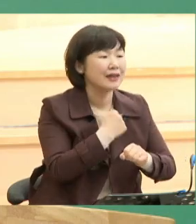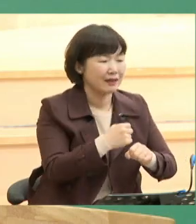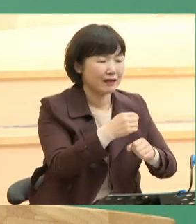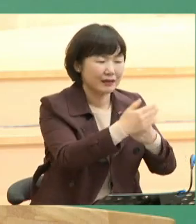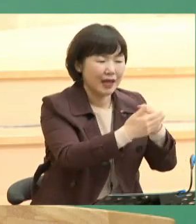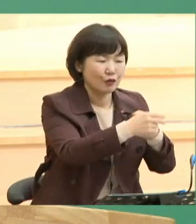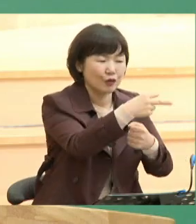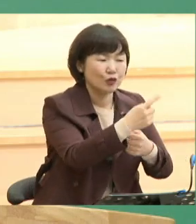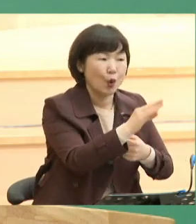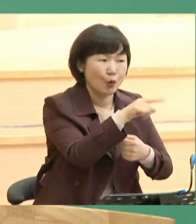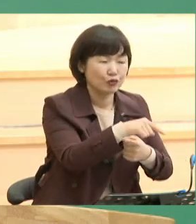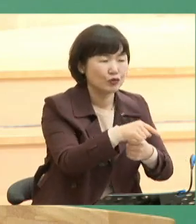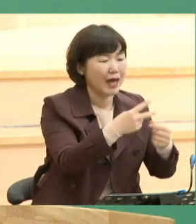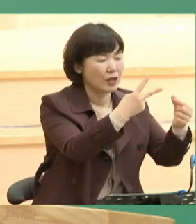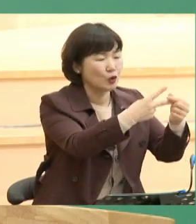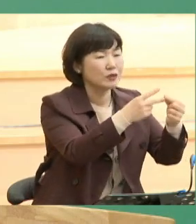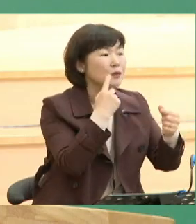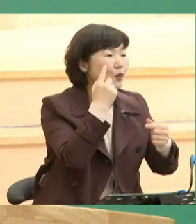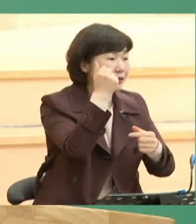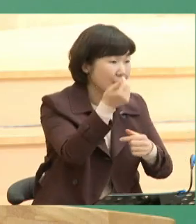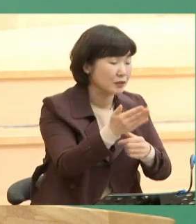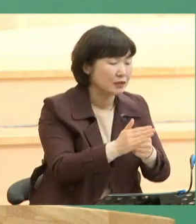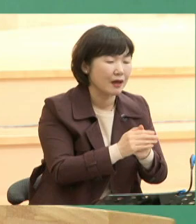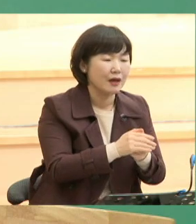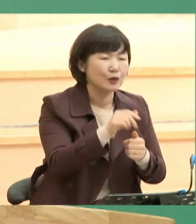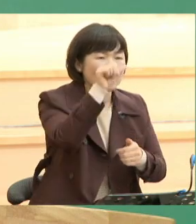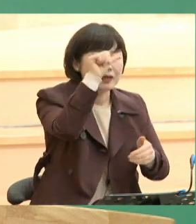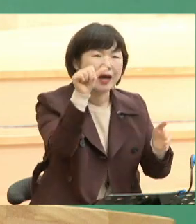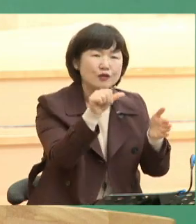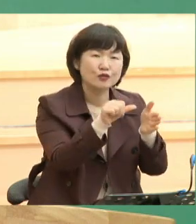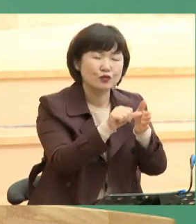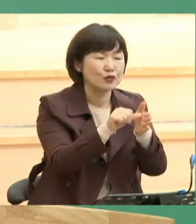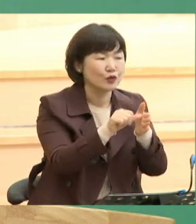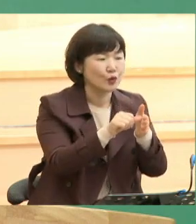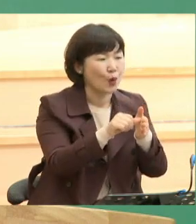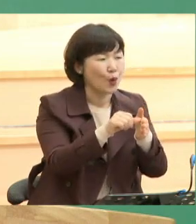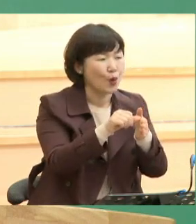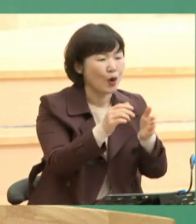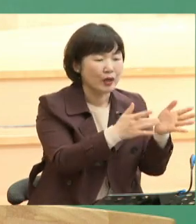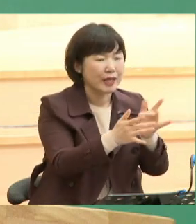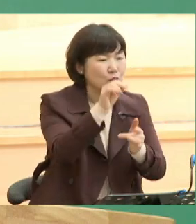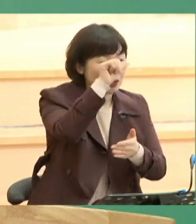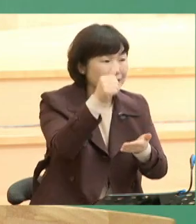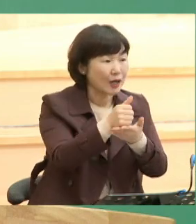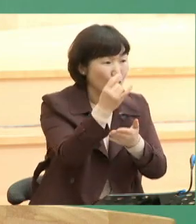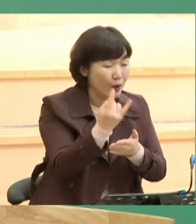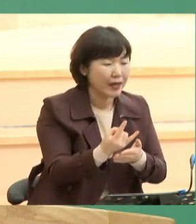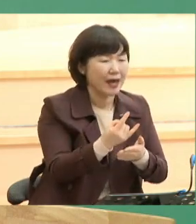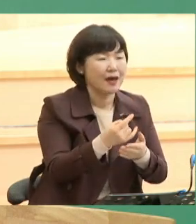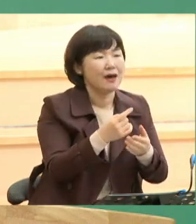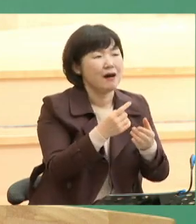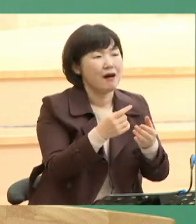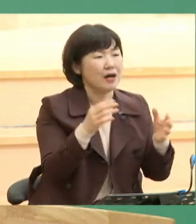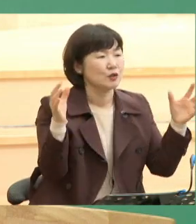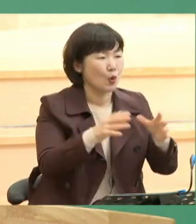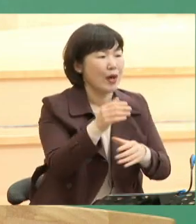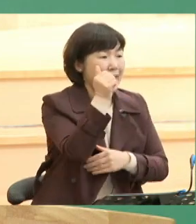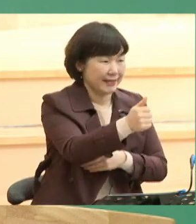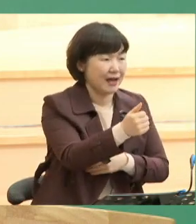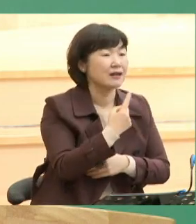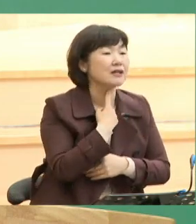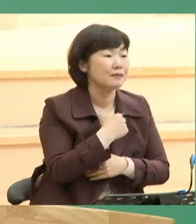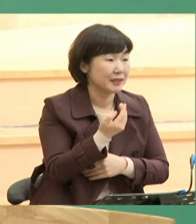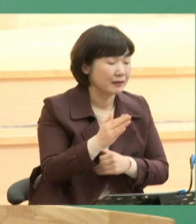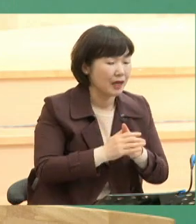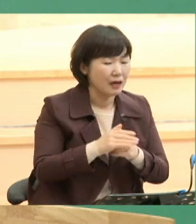교의 대단히 목사님이 줘 그리고 예장 합동측 총회장 을 지내신 분인데 제가 섬기던 교회 차례를 마치고 이제 동